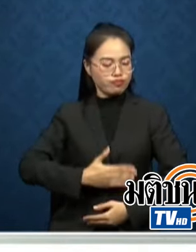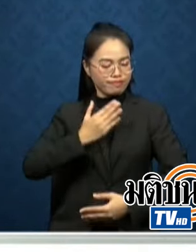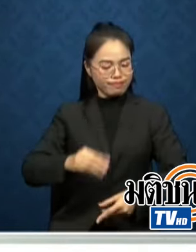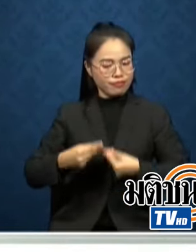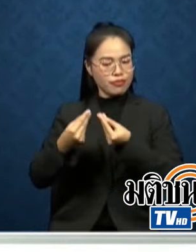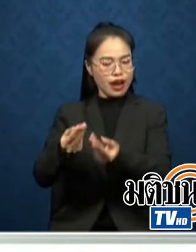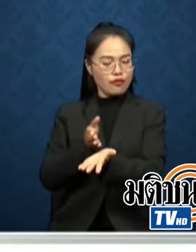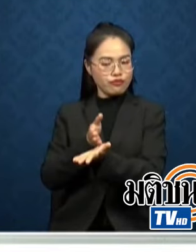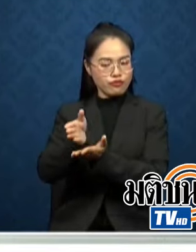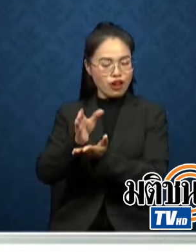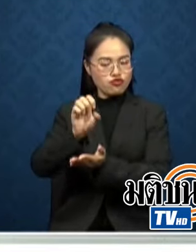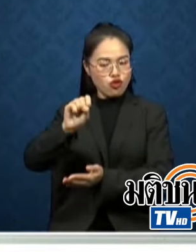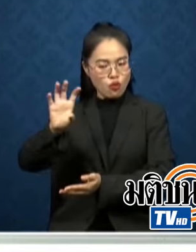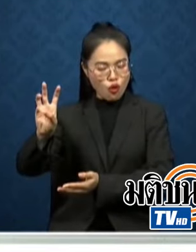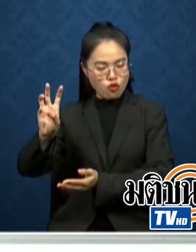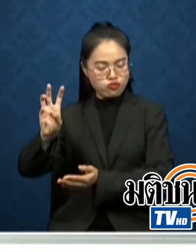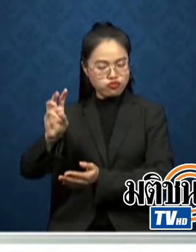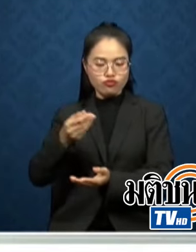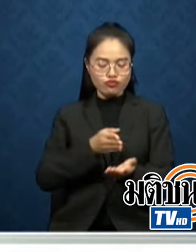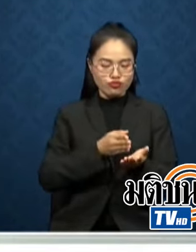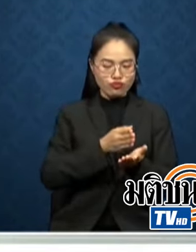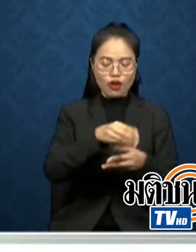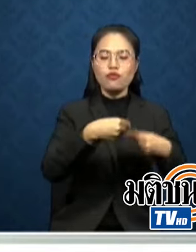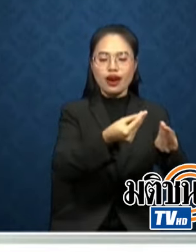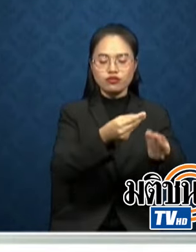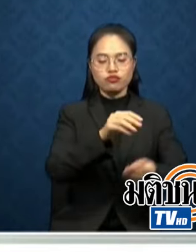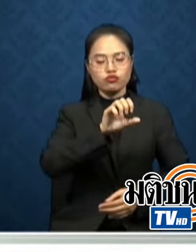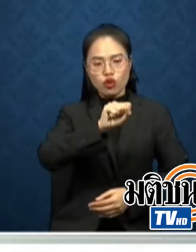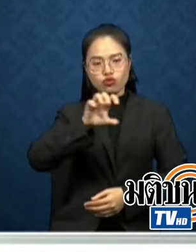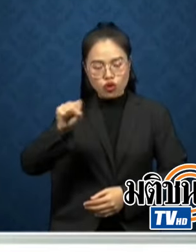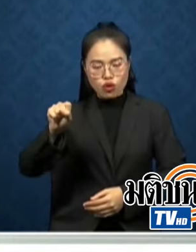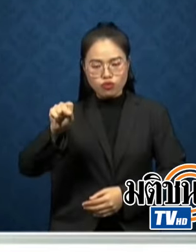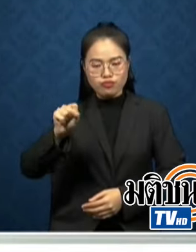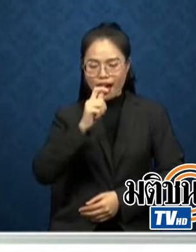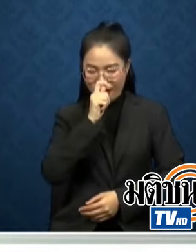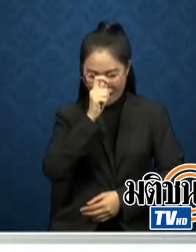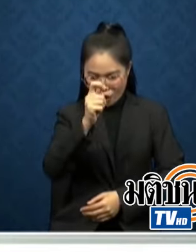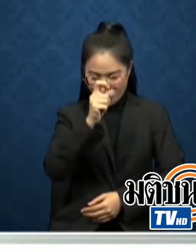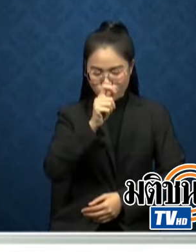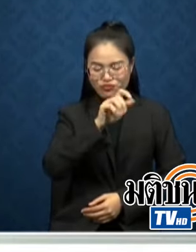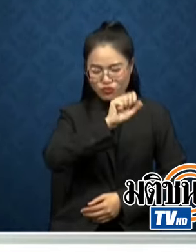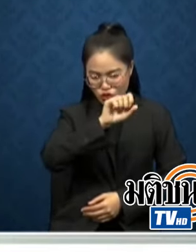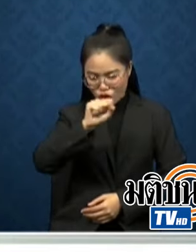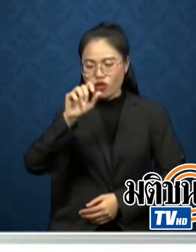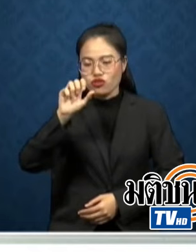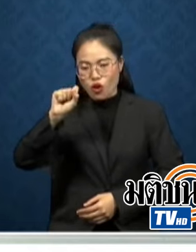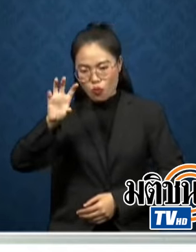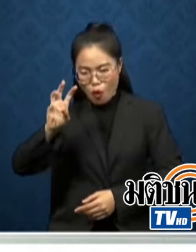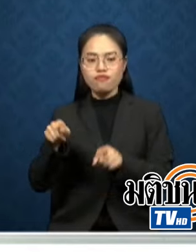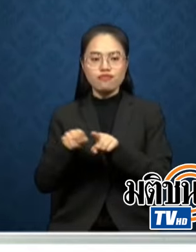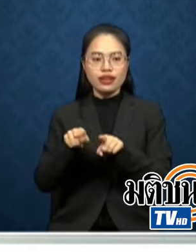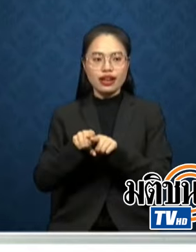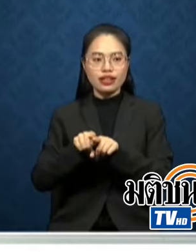ายนิติบัญญัตินะครับทั้งสองสภานะครับเรามีหน้าที่บริหารแต่เมื่อไรก็ตามทีที่ทางท่าน